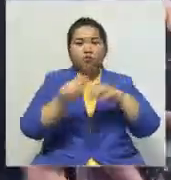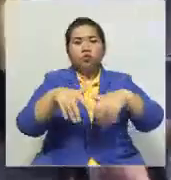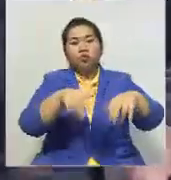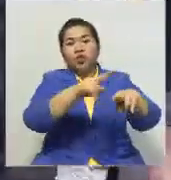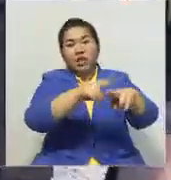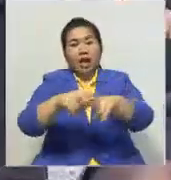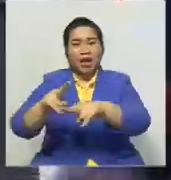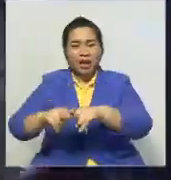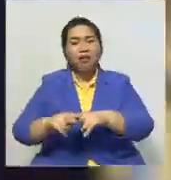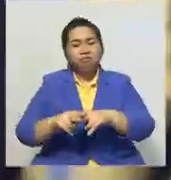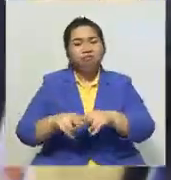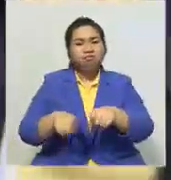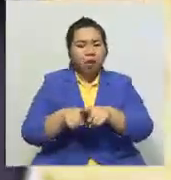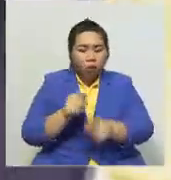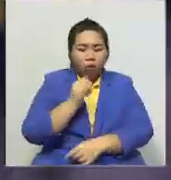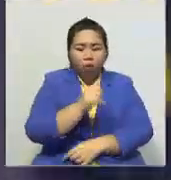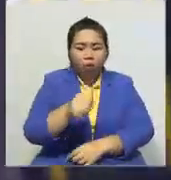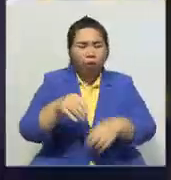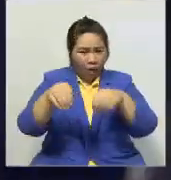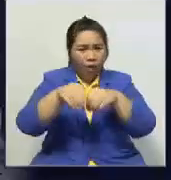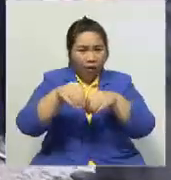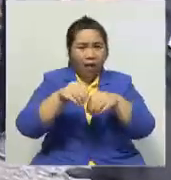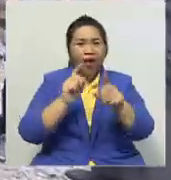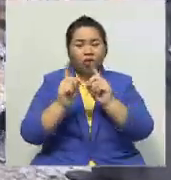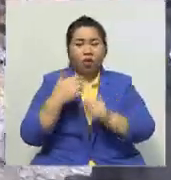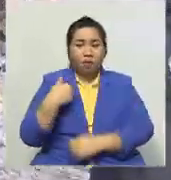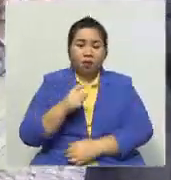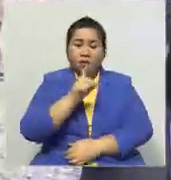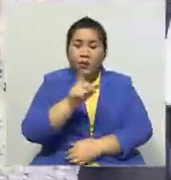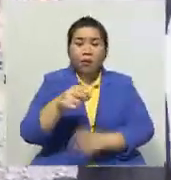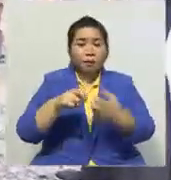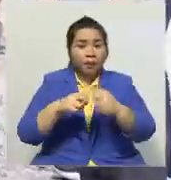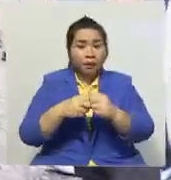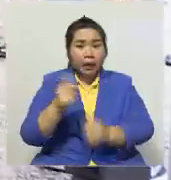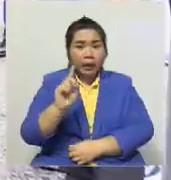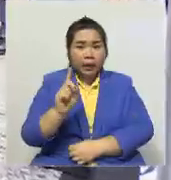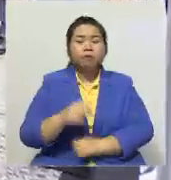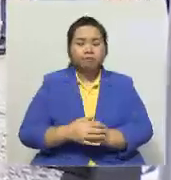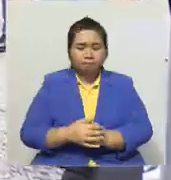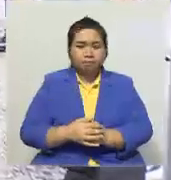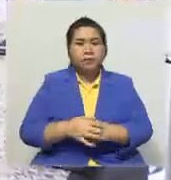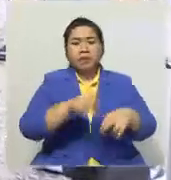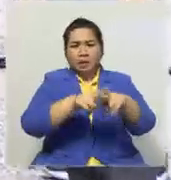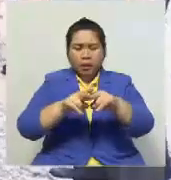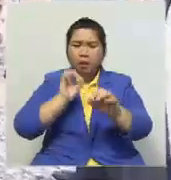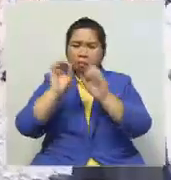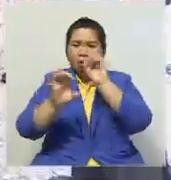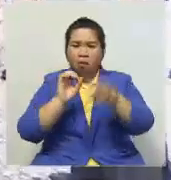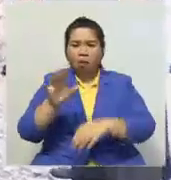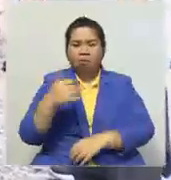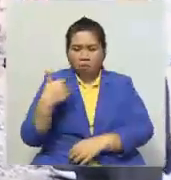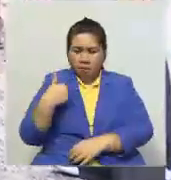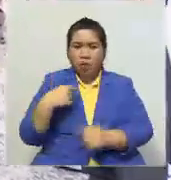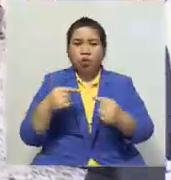าชนในวันนี้ค่อนข้างจะมีความใกล้ชิดแล้วก็เป็นกันเองสอบถามถึงปัญหาที่เกิดขึ้นคนในพื้นที่สะท้อนปัญหาขึ้นมานะคะไม่ว่าจ